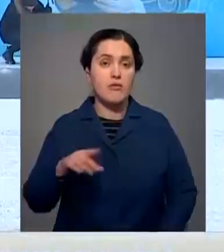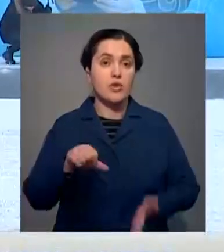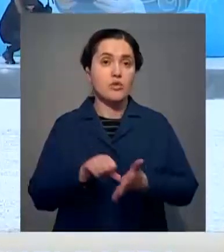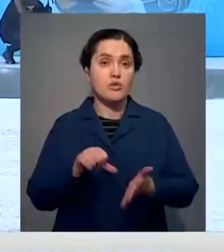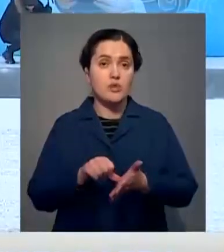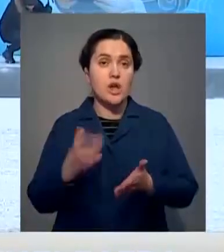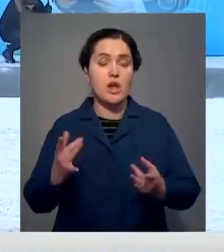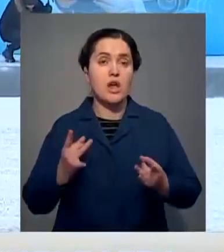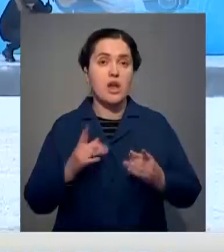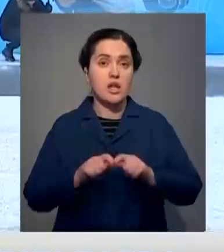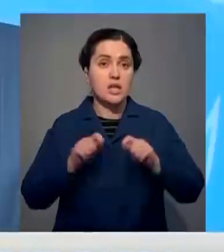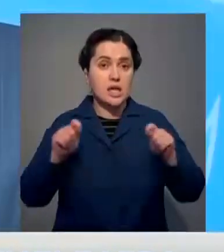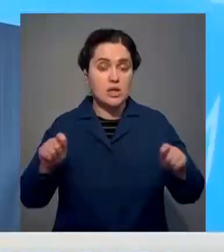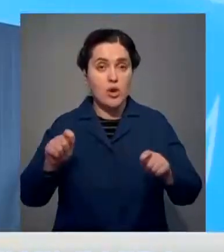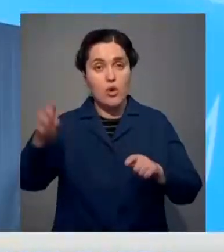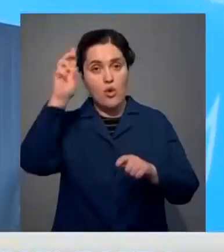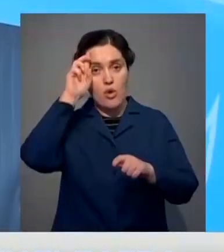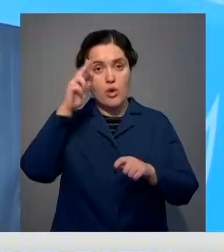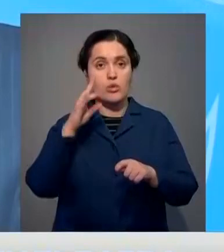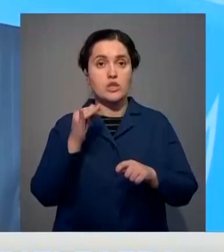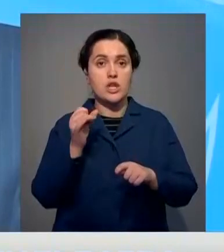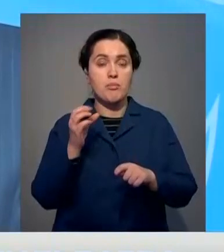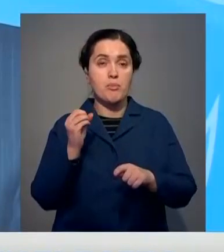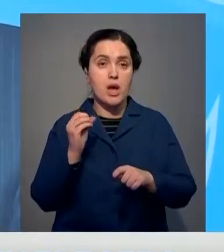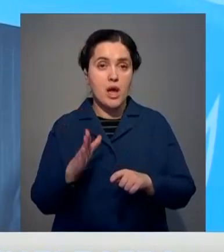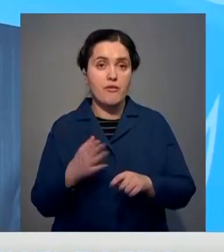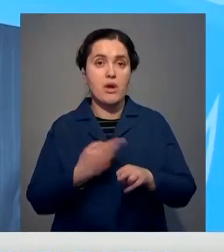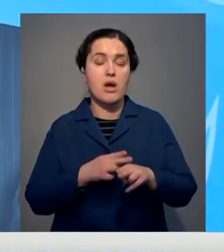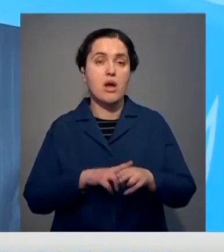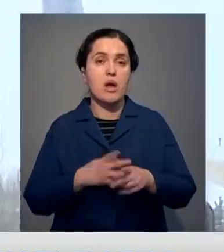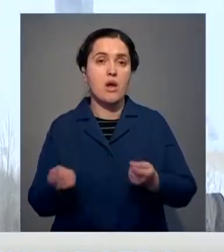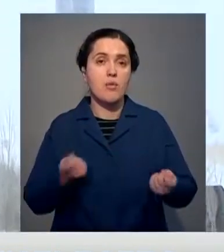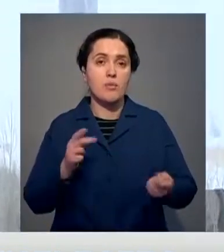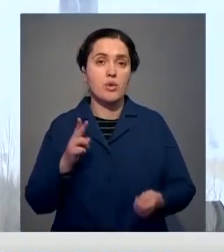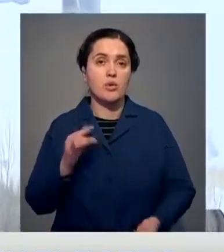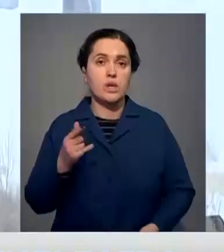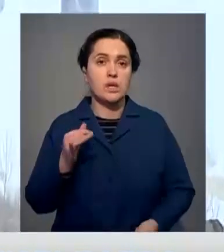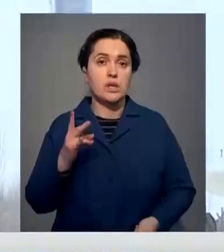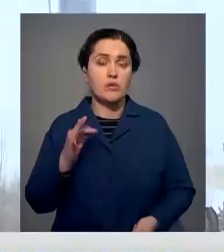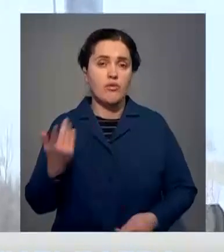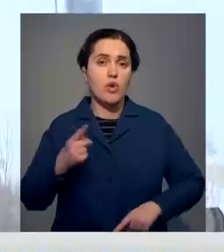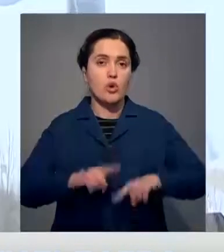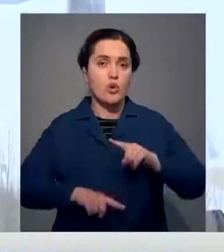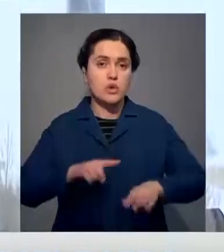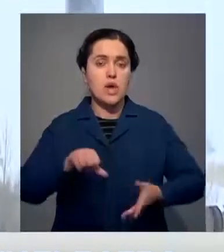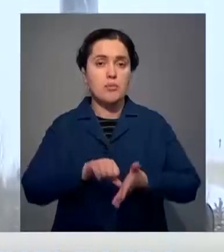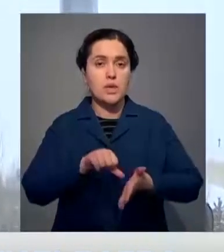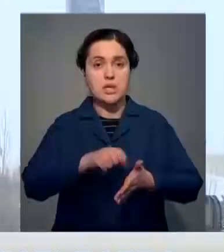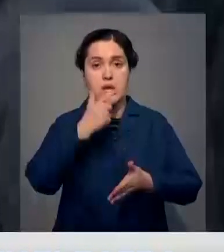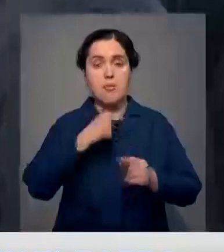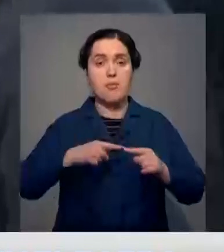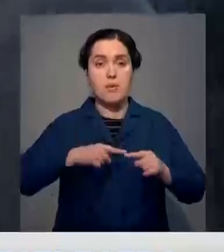открытия приняли госсекретарь Кырымбек Кушербаев, градоначальник Алтай Кульгинов, родственники Абиша Кекильбаева и представители